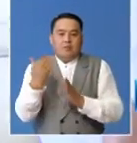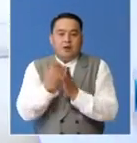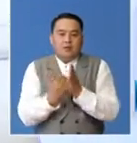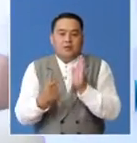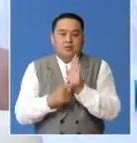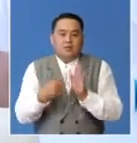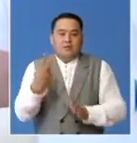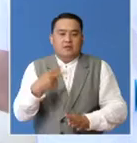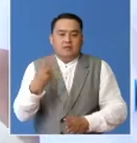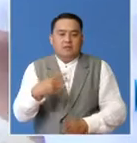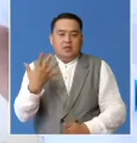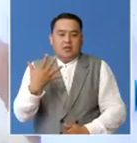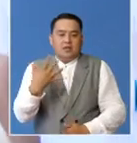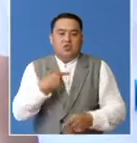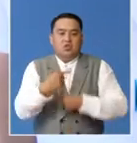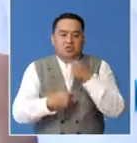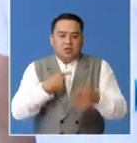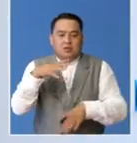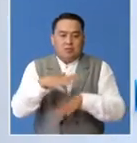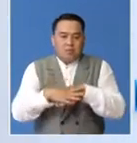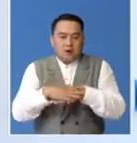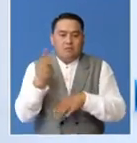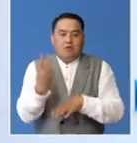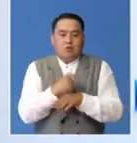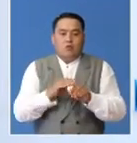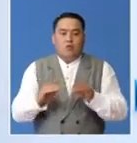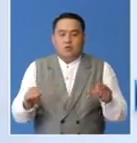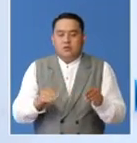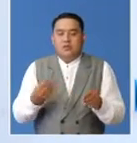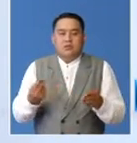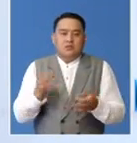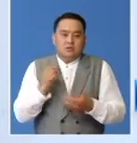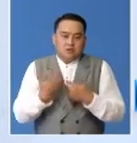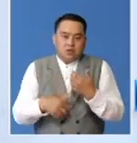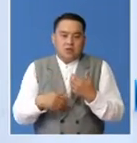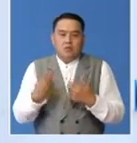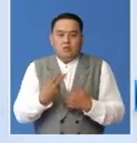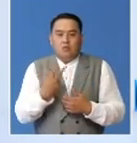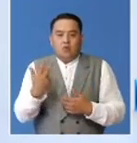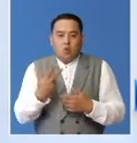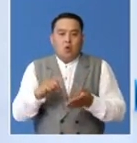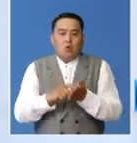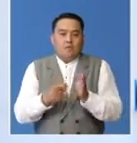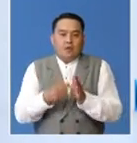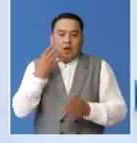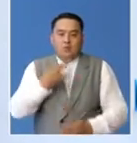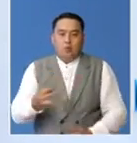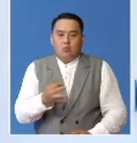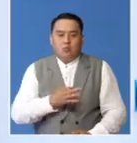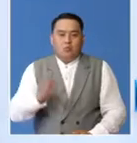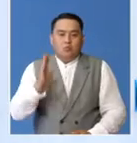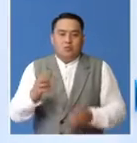программе 7-20-25 через банки второго уровня. Средняя стоимость 2-3-комнатной квартиры в Алматинской